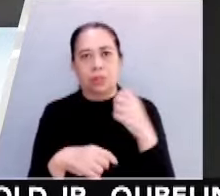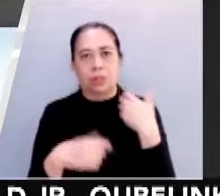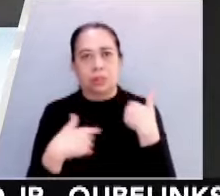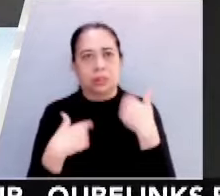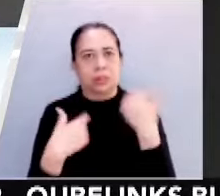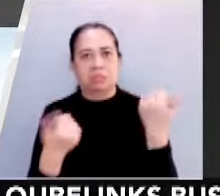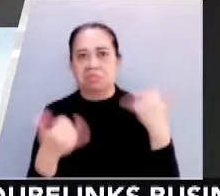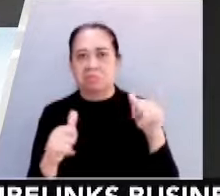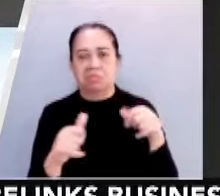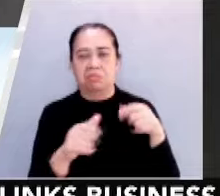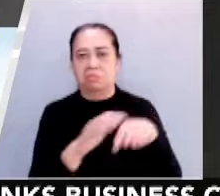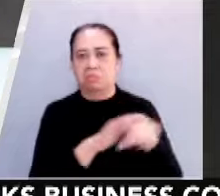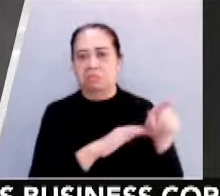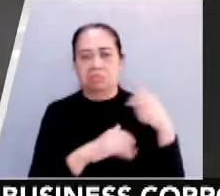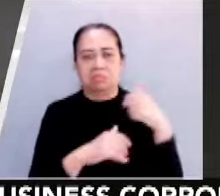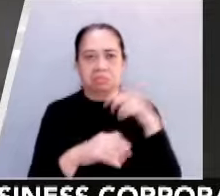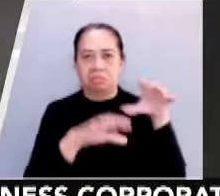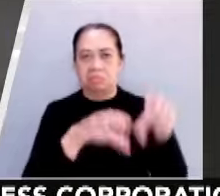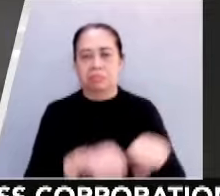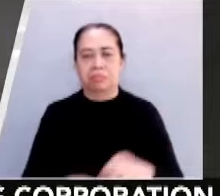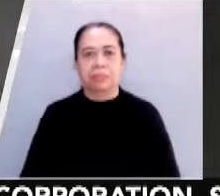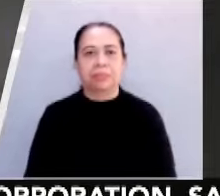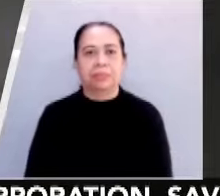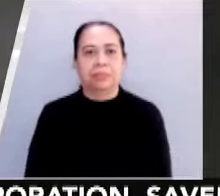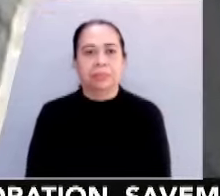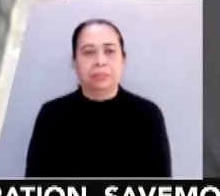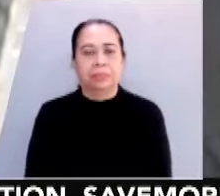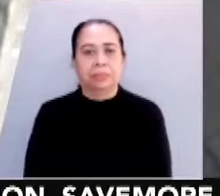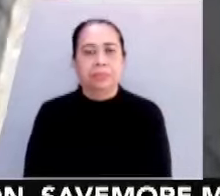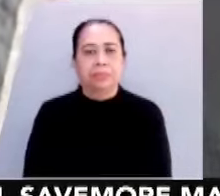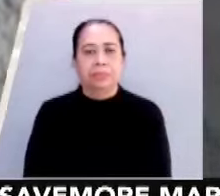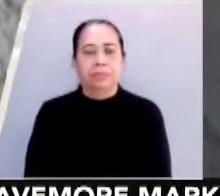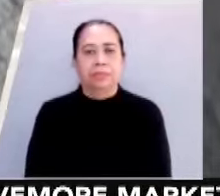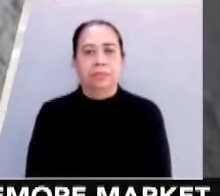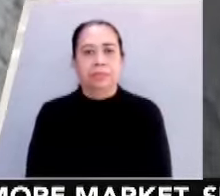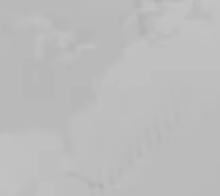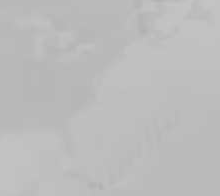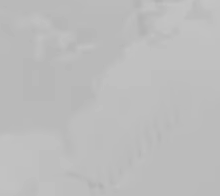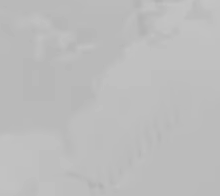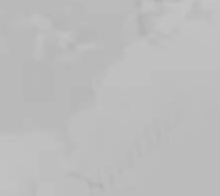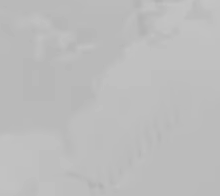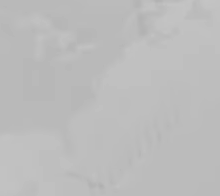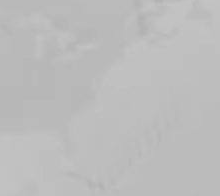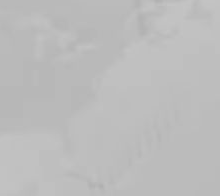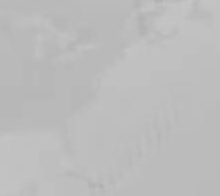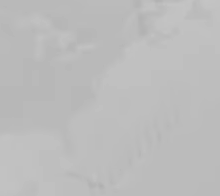Para sa GMA Integrated News, Salima Refran, Nakatutok, 24 horas.